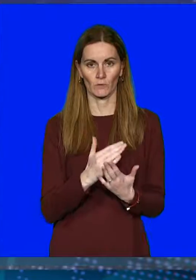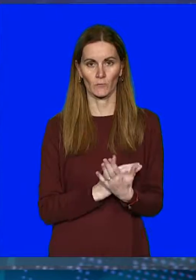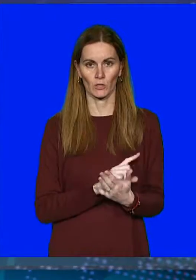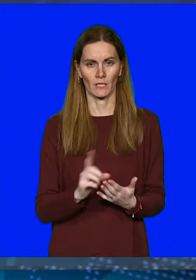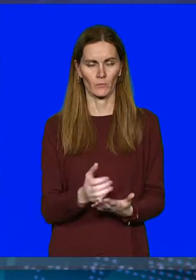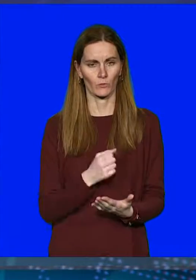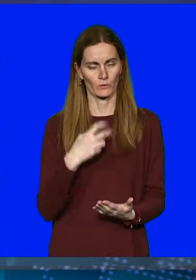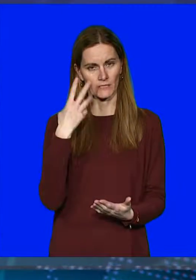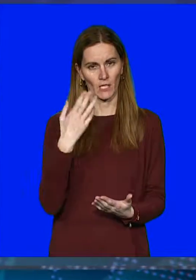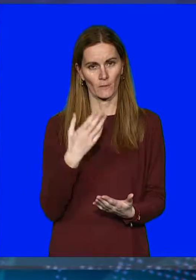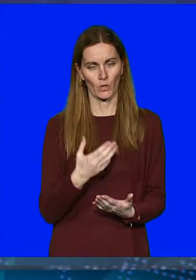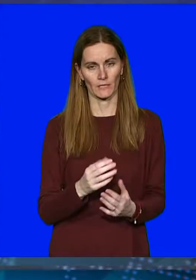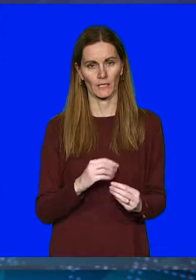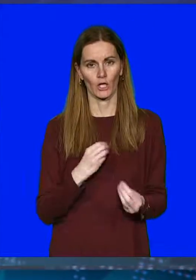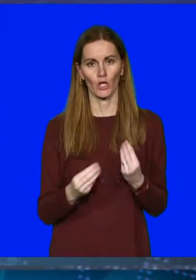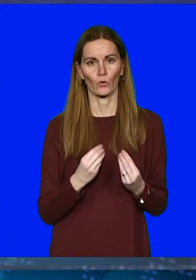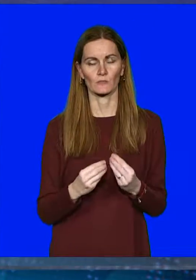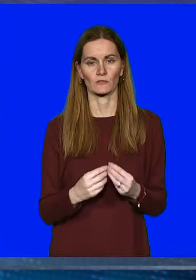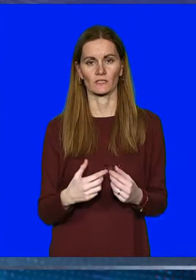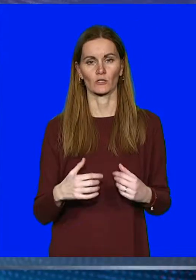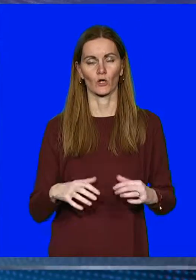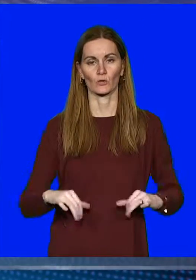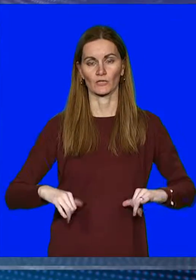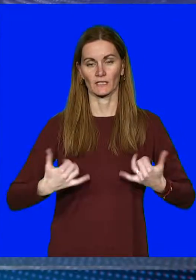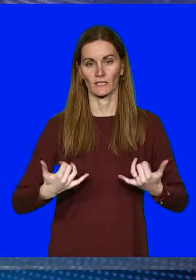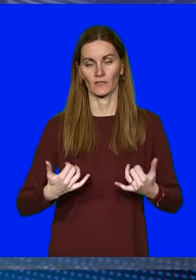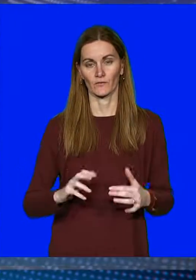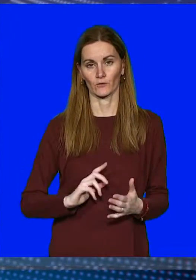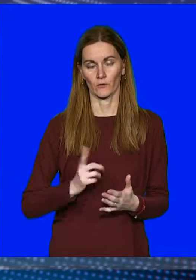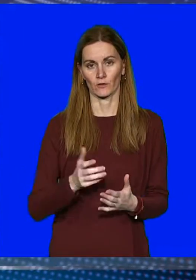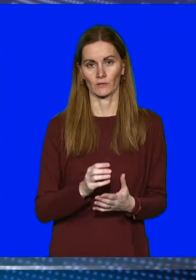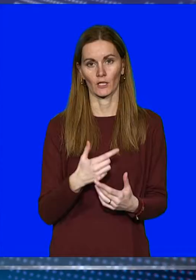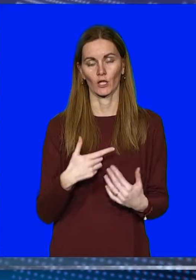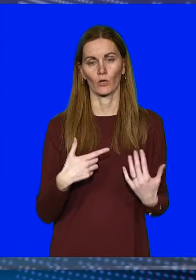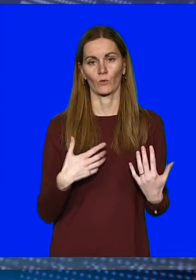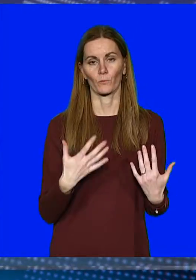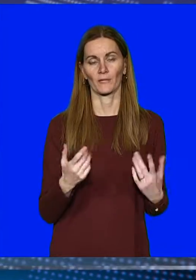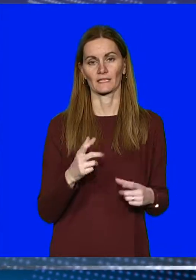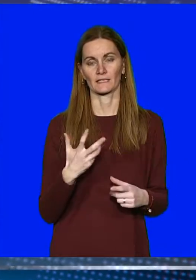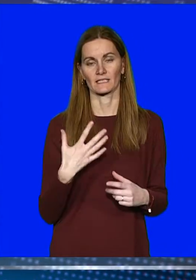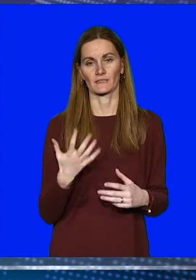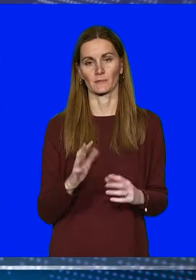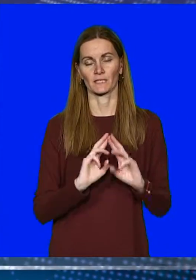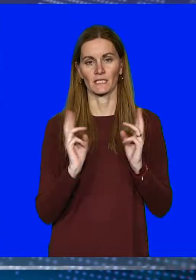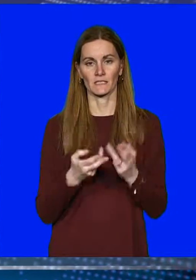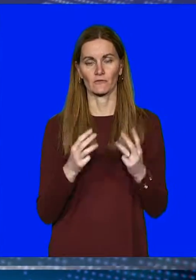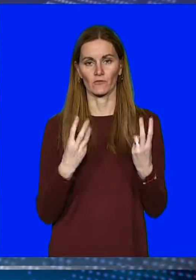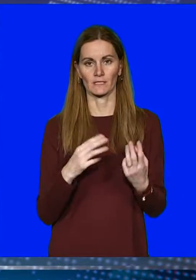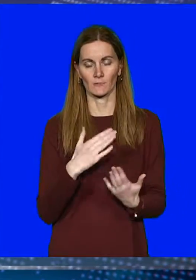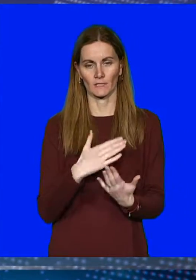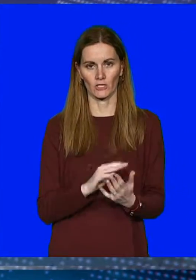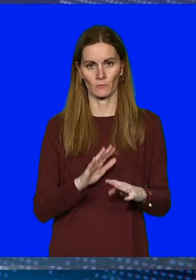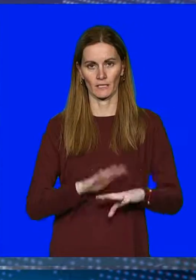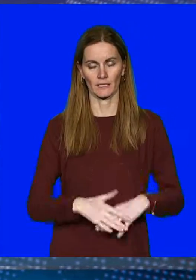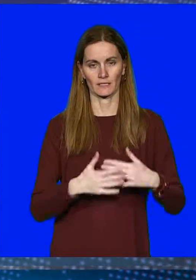Sutra na našem programu ne propustite pogledati reportažu Susret novoj 2019. s početkom u 17.35. Sve ove